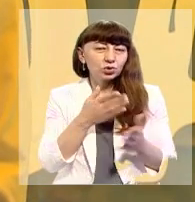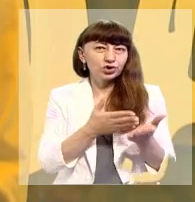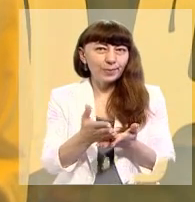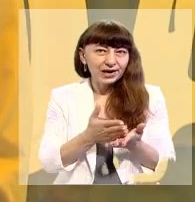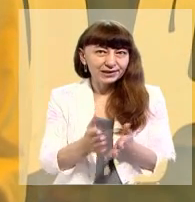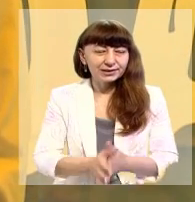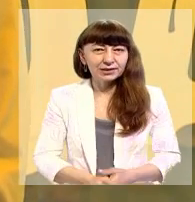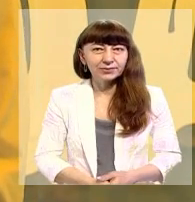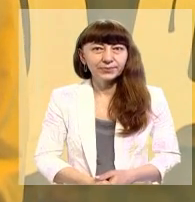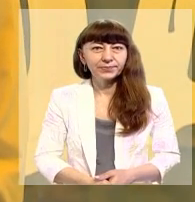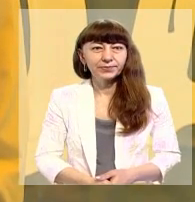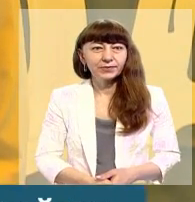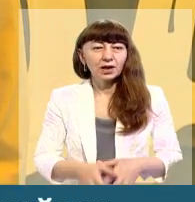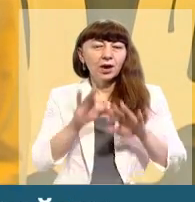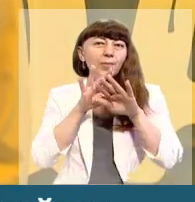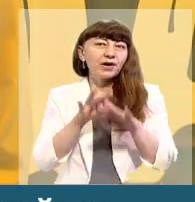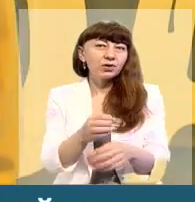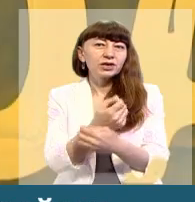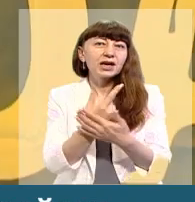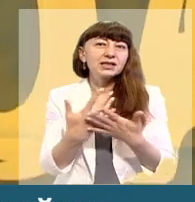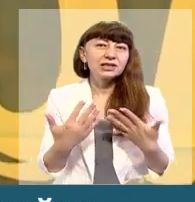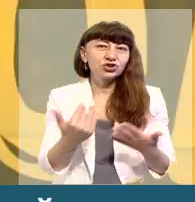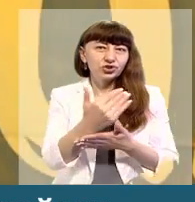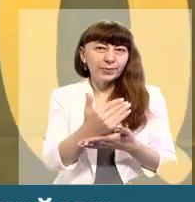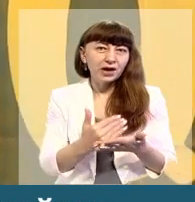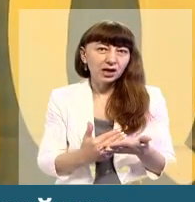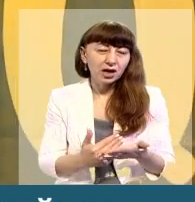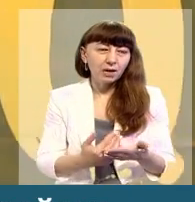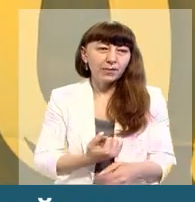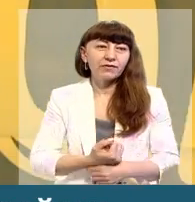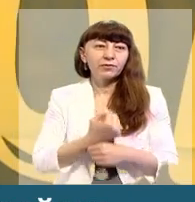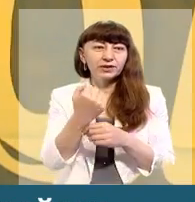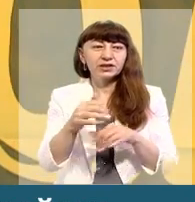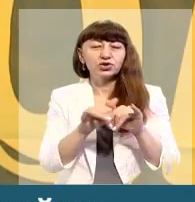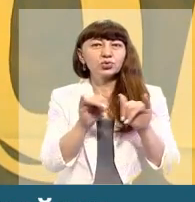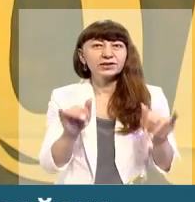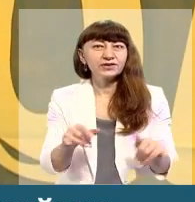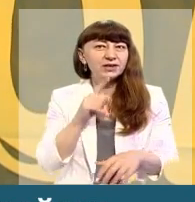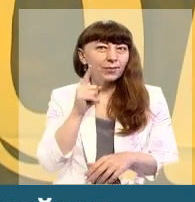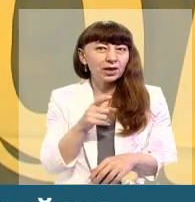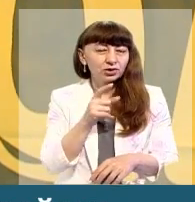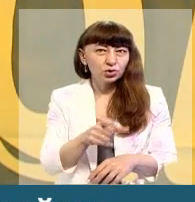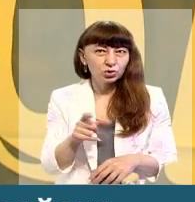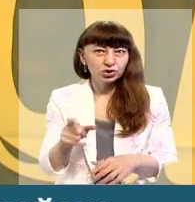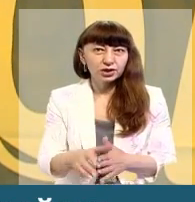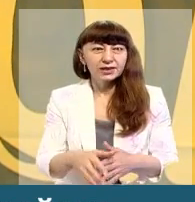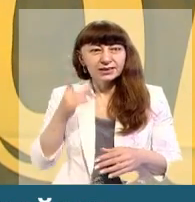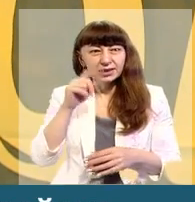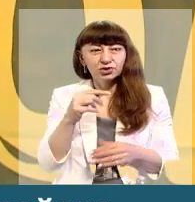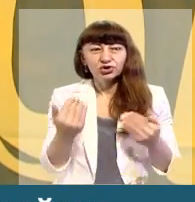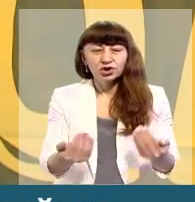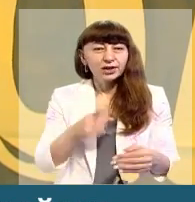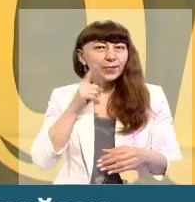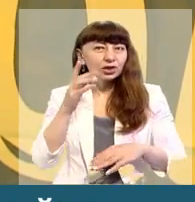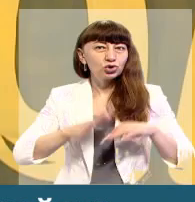политики. Проводятся различные программы в поддержку развития молодежи. Вы знаете, сейчас это